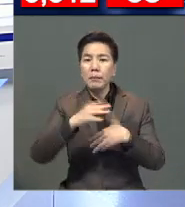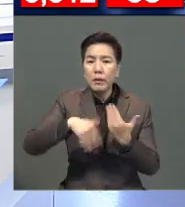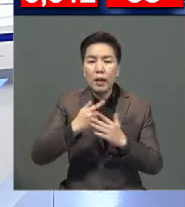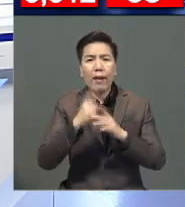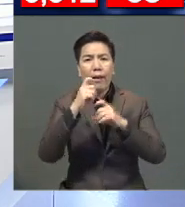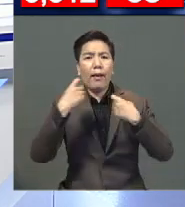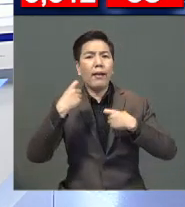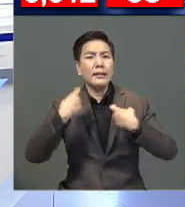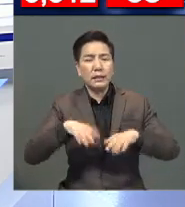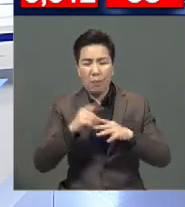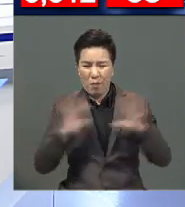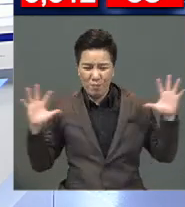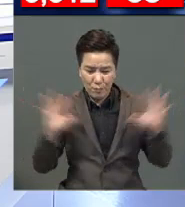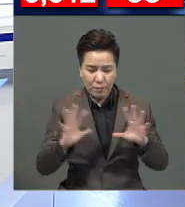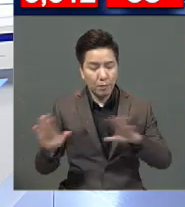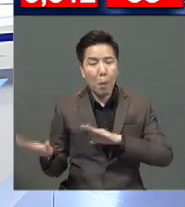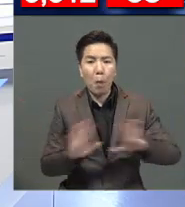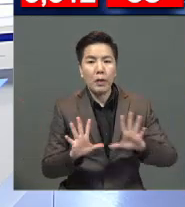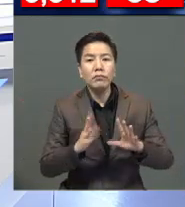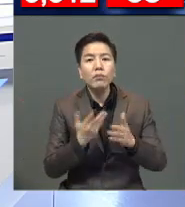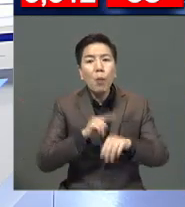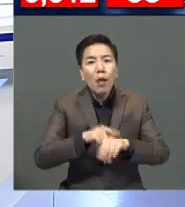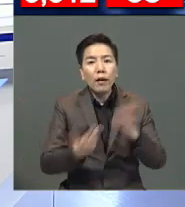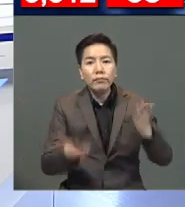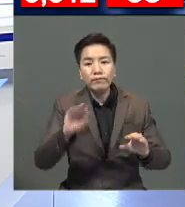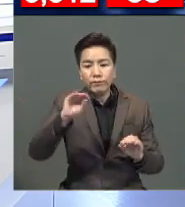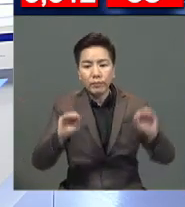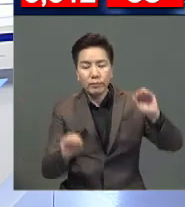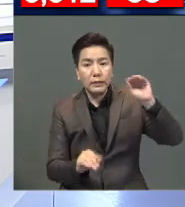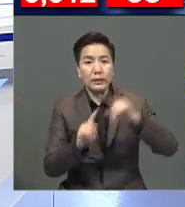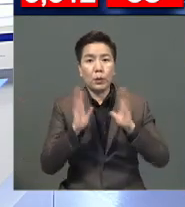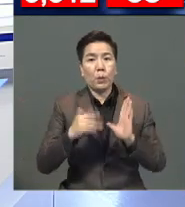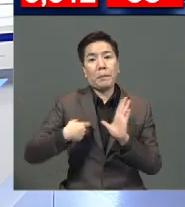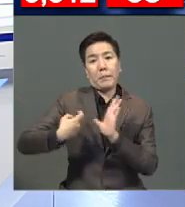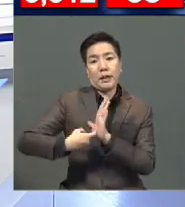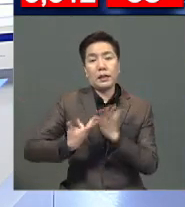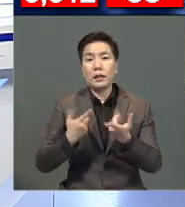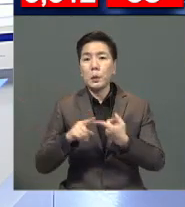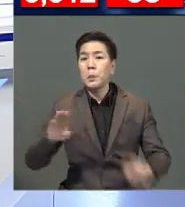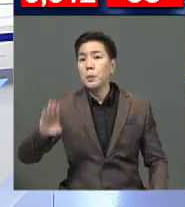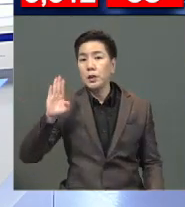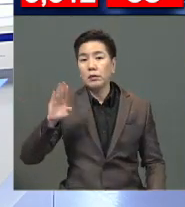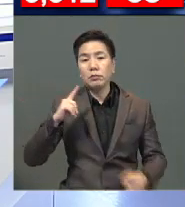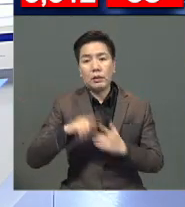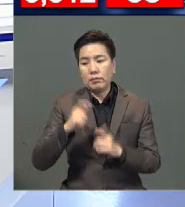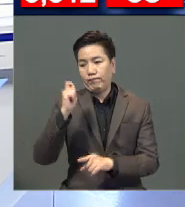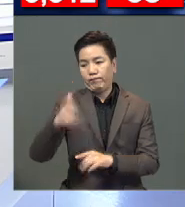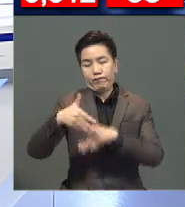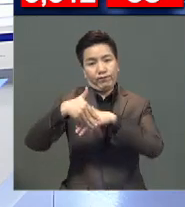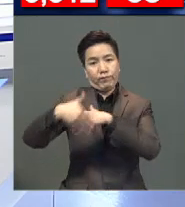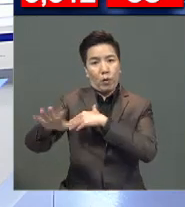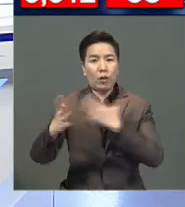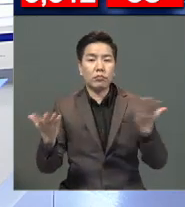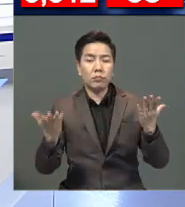ความเสี่ยงกันนิดนึงแล้วกว่าแงอาจจะนิดนึงอะไรอย่างเงี้ยแต่สำหรับคนที่ผู้ประกันตนที่บางบริษัทอาจจะเลิกจ้างงาน